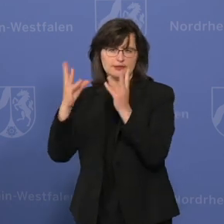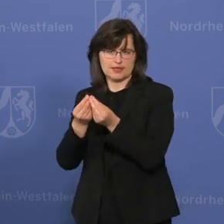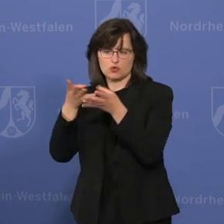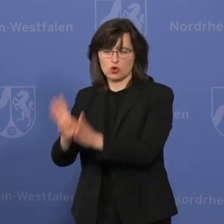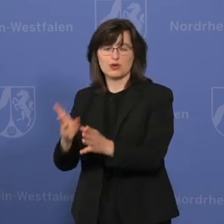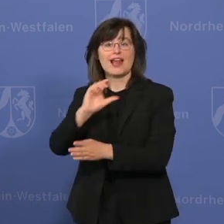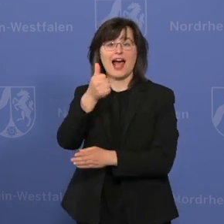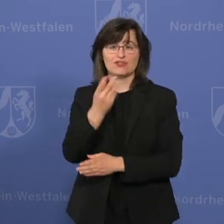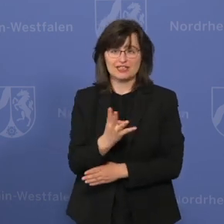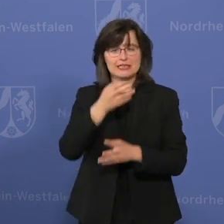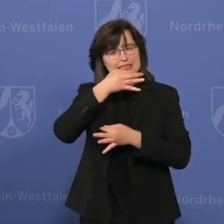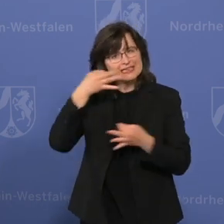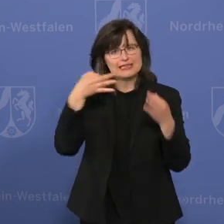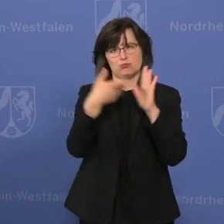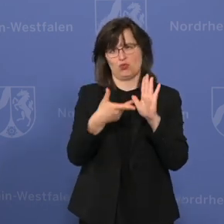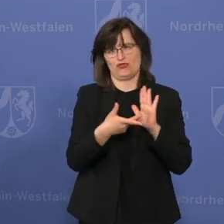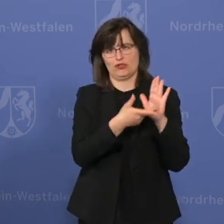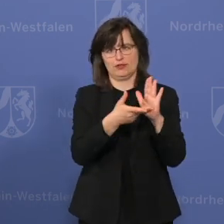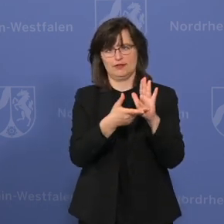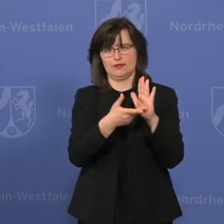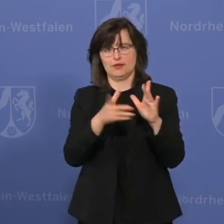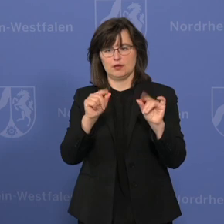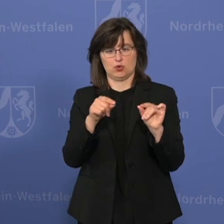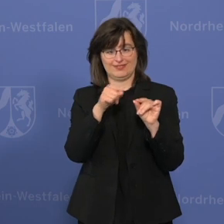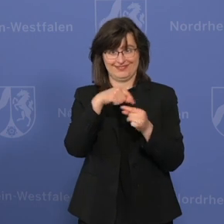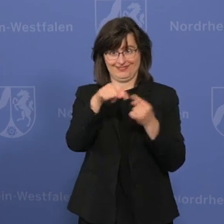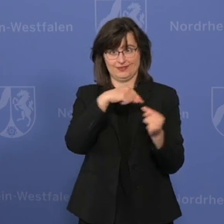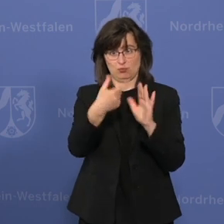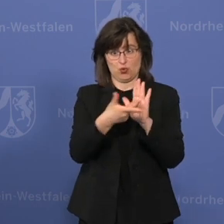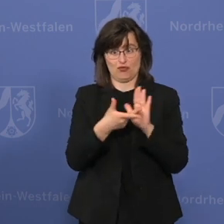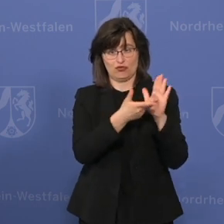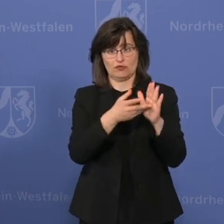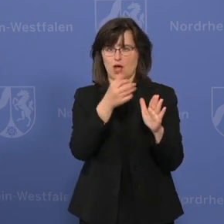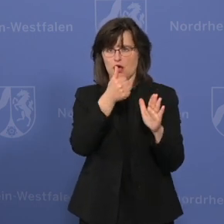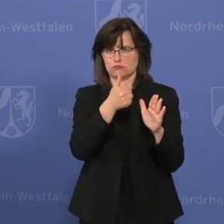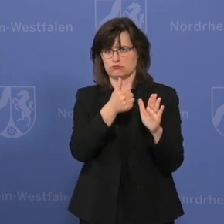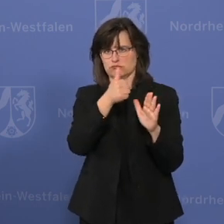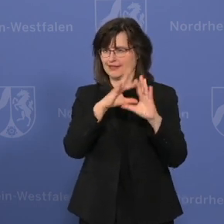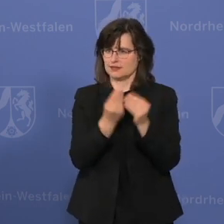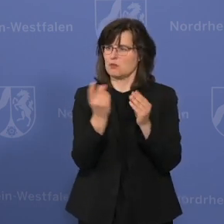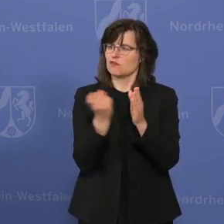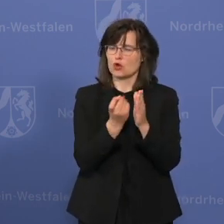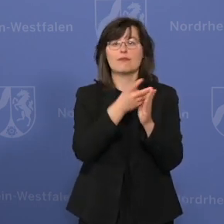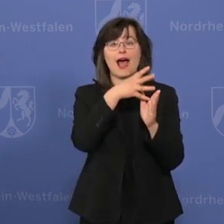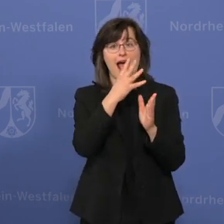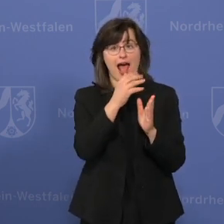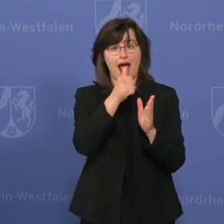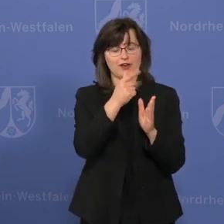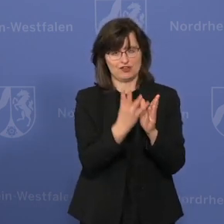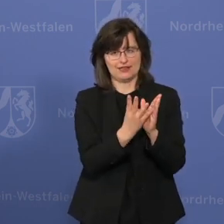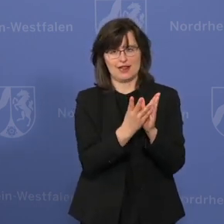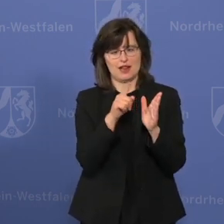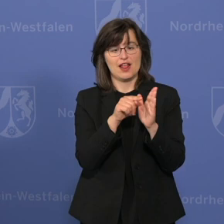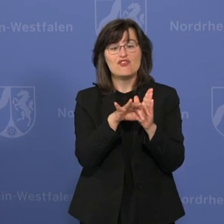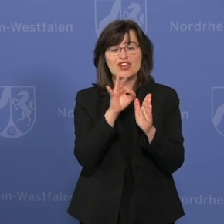die Kriminalpolizei. In den Fällen, die jetzt intensiver geprüft worden sind, also ein Viertel von 900 Fällen, es ist in zwei